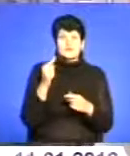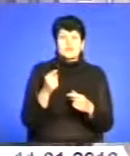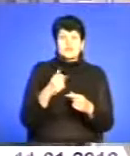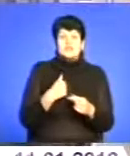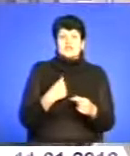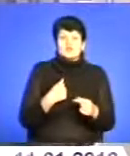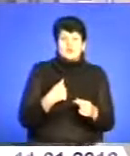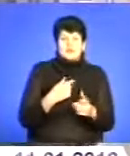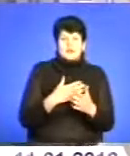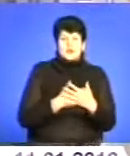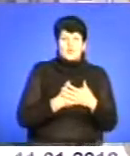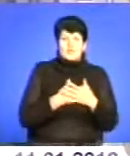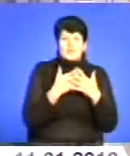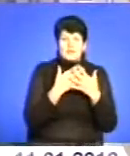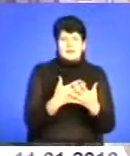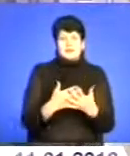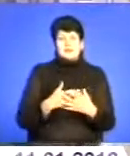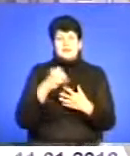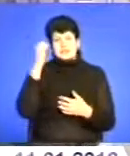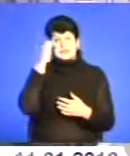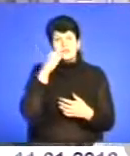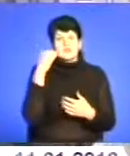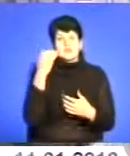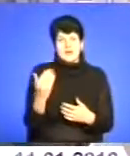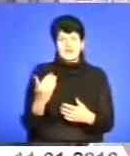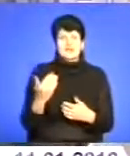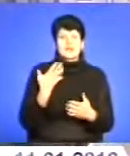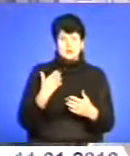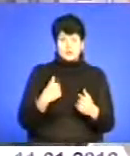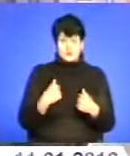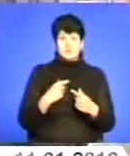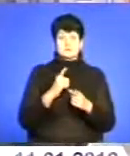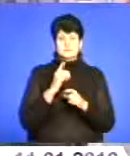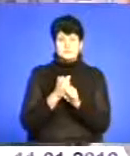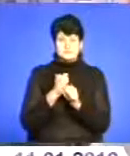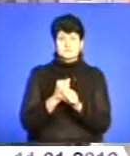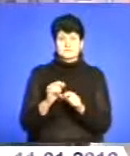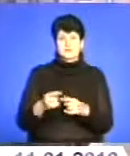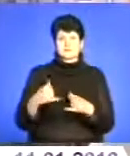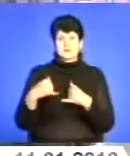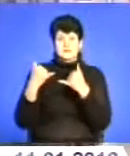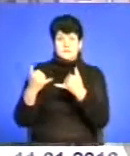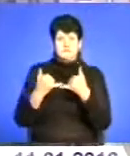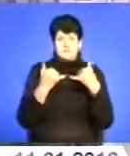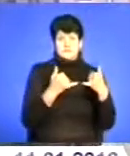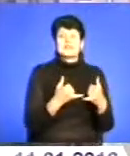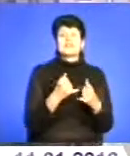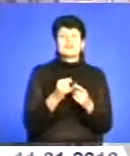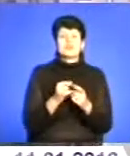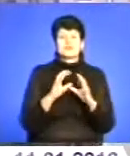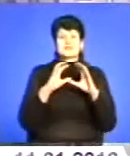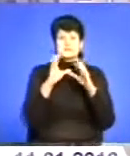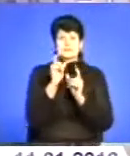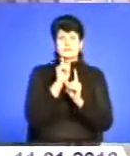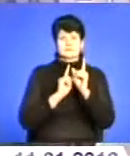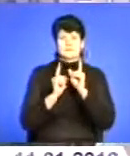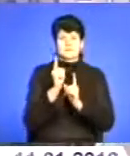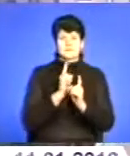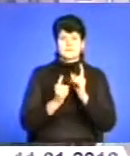ми любили і щоб ми дякували. І тоді, коли от ми змінимо своє ставлення до інших людей, тоді, відповідно, і світ зміниться довкола нас. І